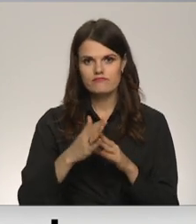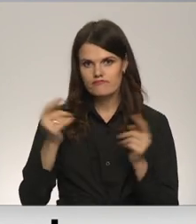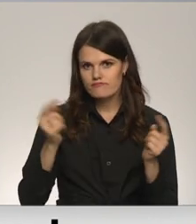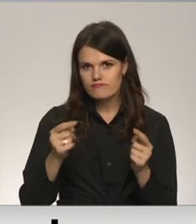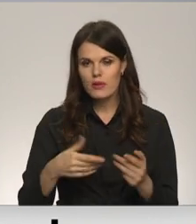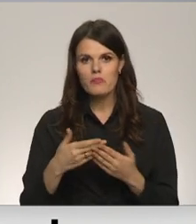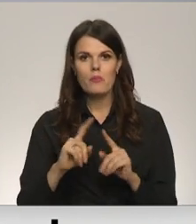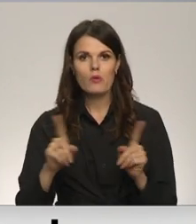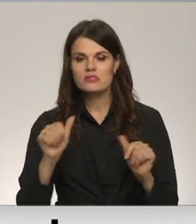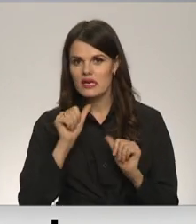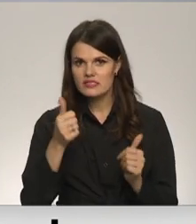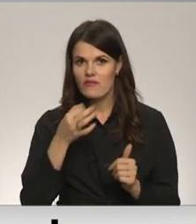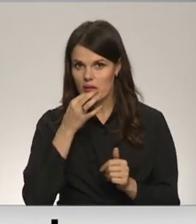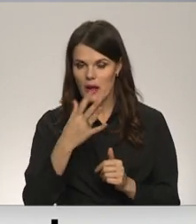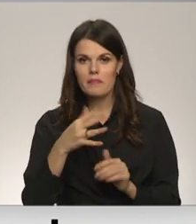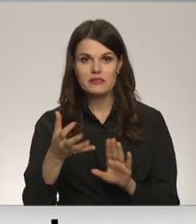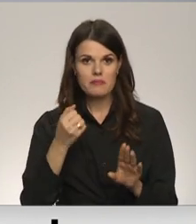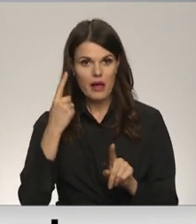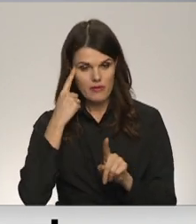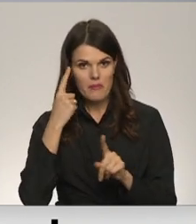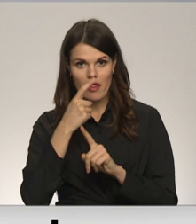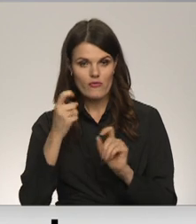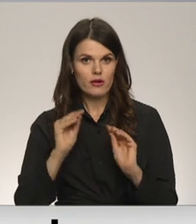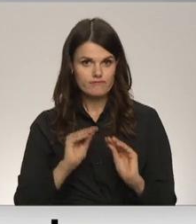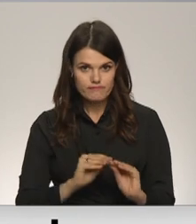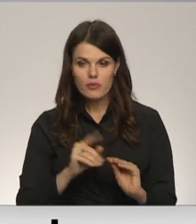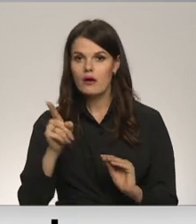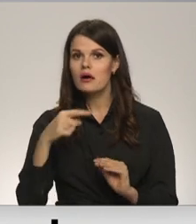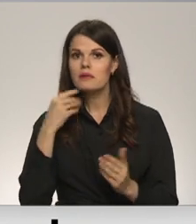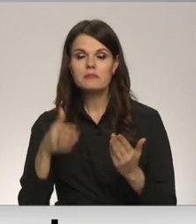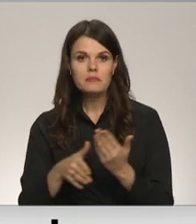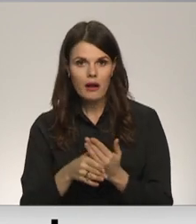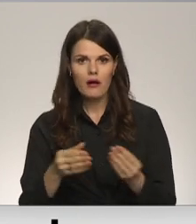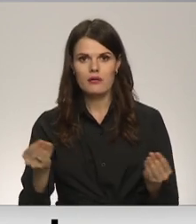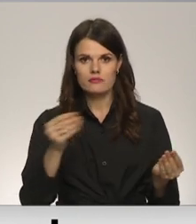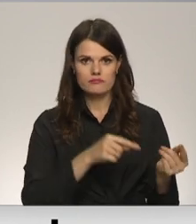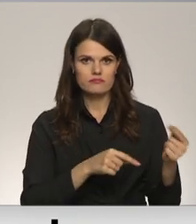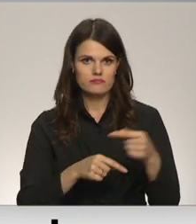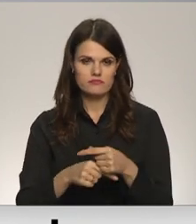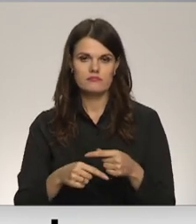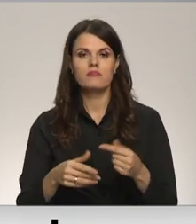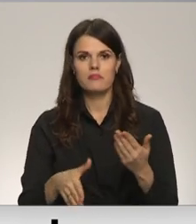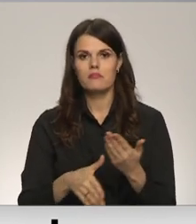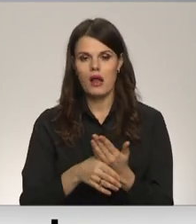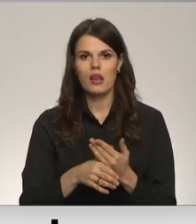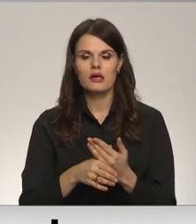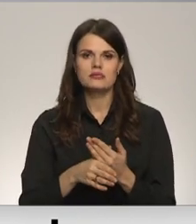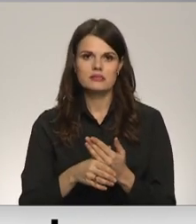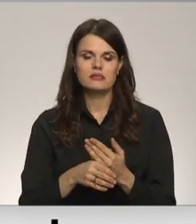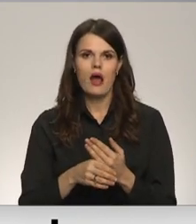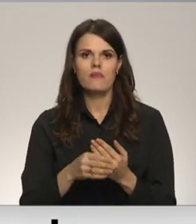uzreiz atbildēt, mēs paņemam informāciju un mēs sakoordinējamies ar gribu palīdzēt bēgļiem un cenšamies nodrošināt šo te, nu, kā